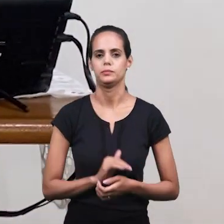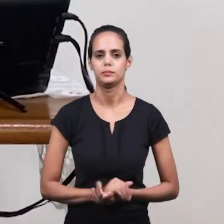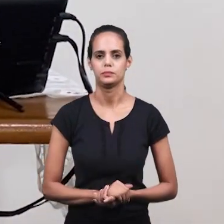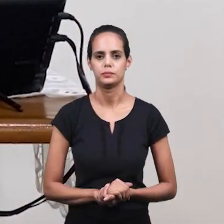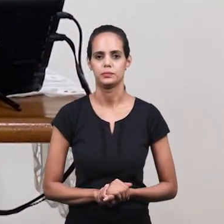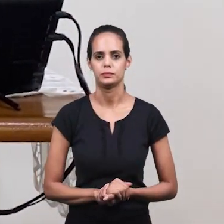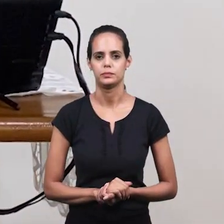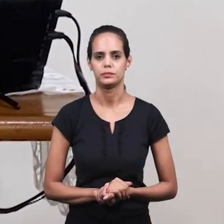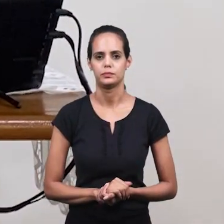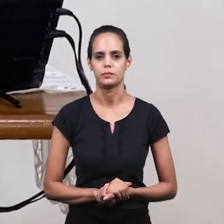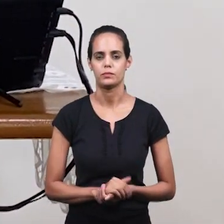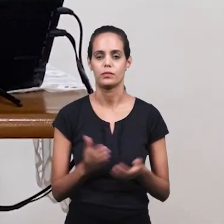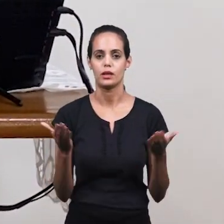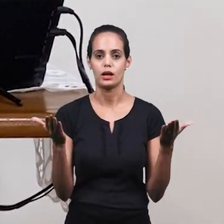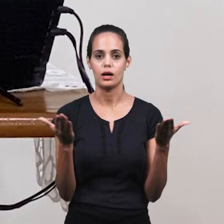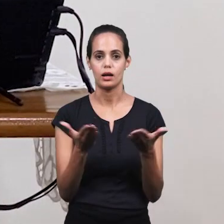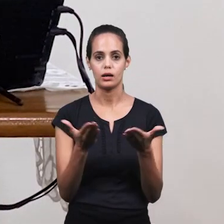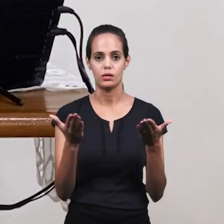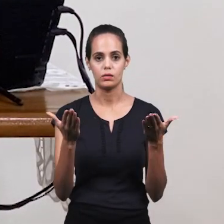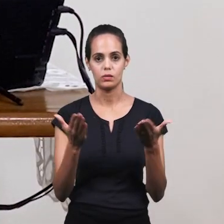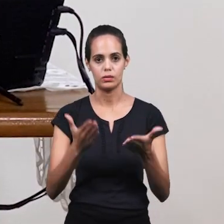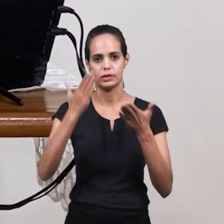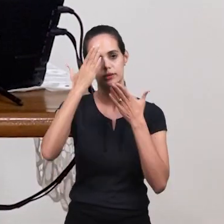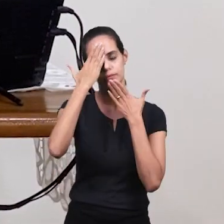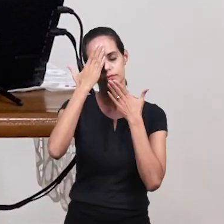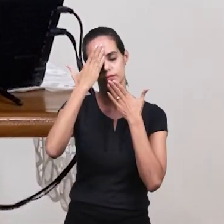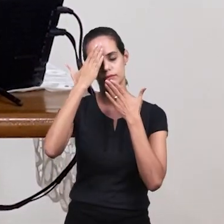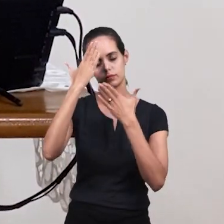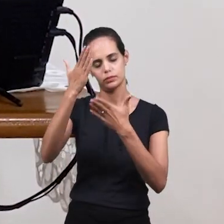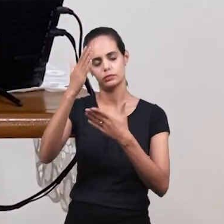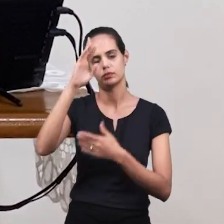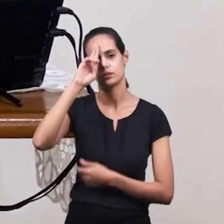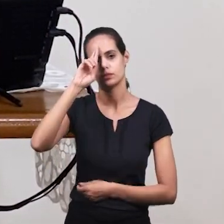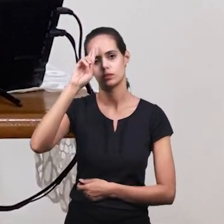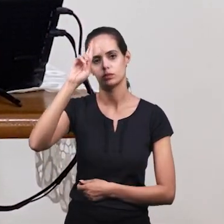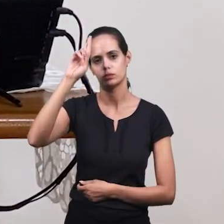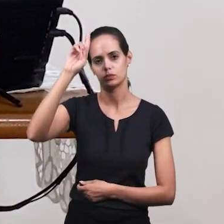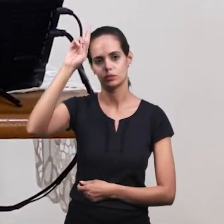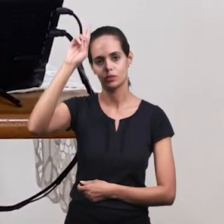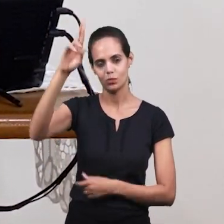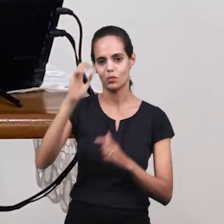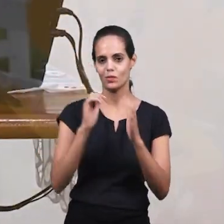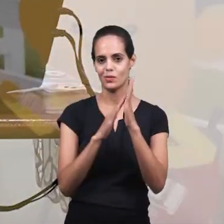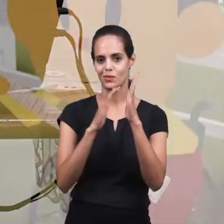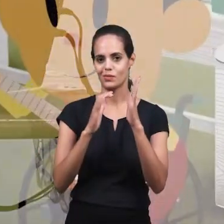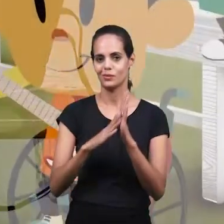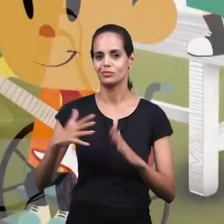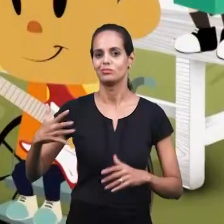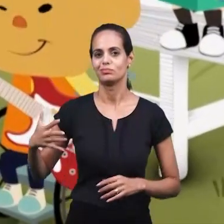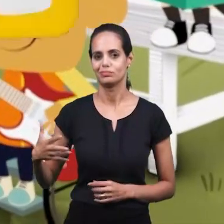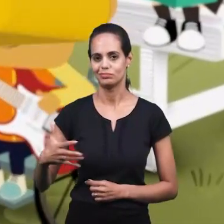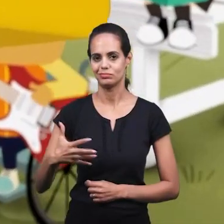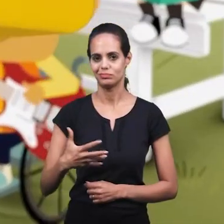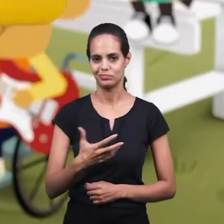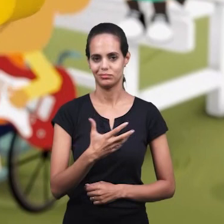En ce moment, nous allons glorifier le Seigneur en chantant un chant d'adoration au Seigneur.